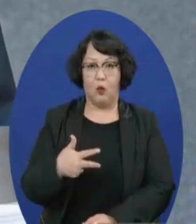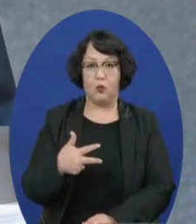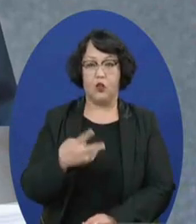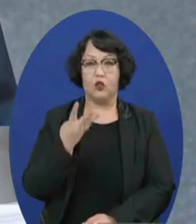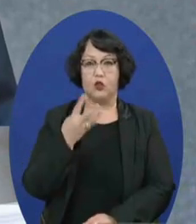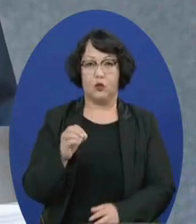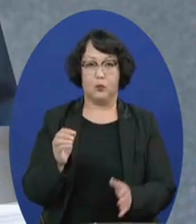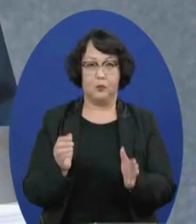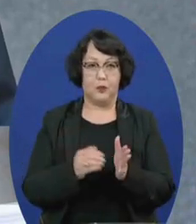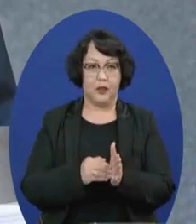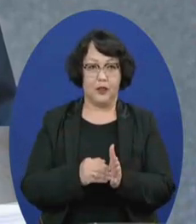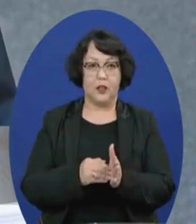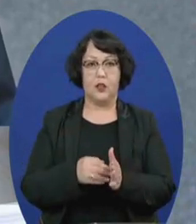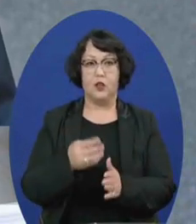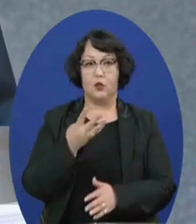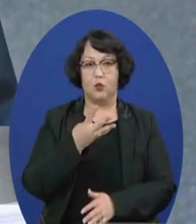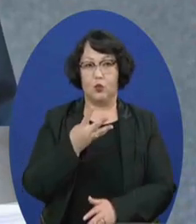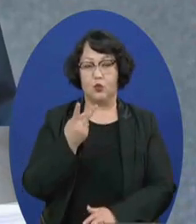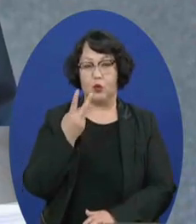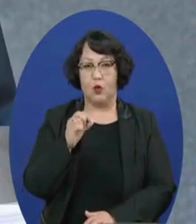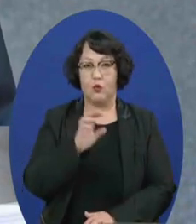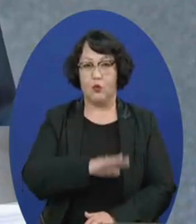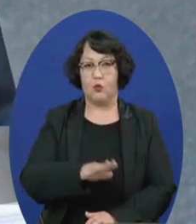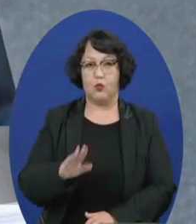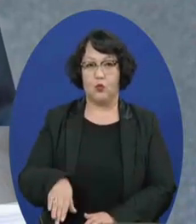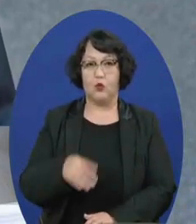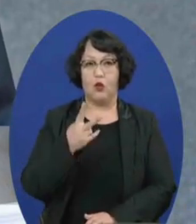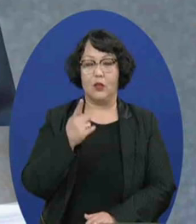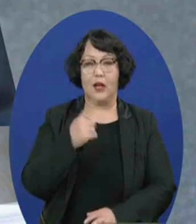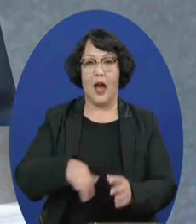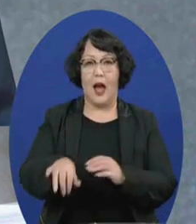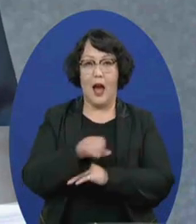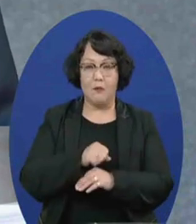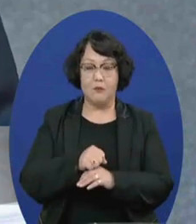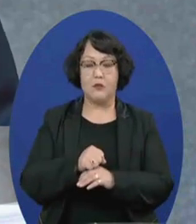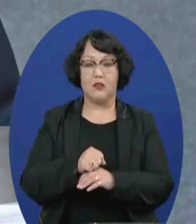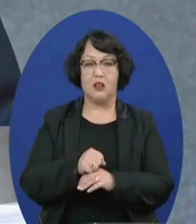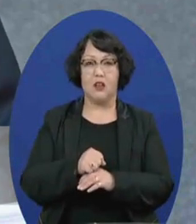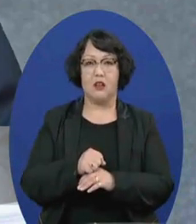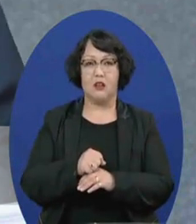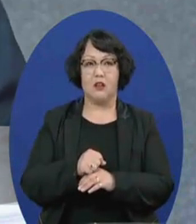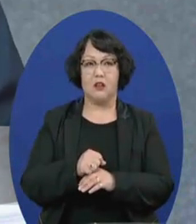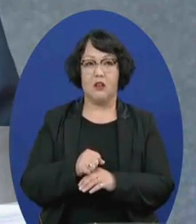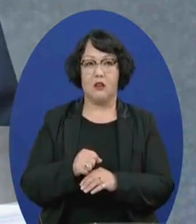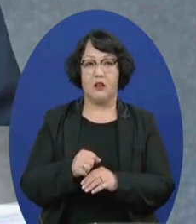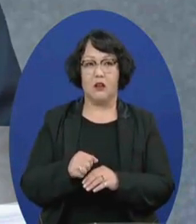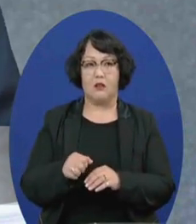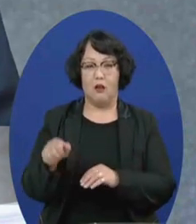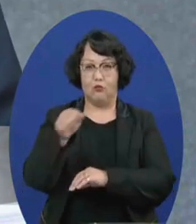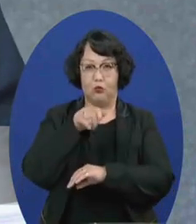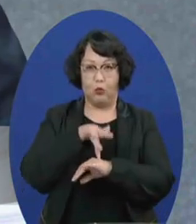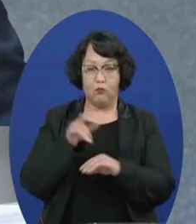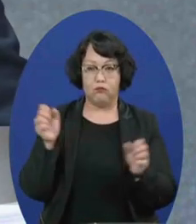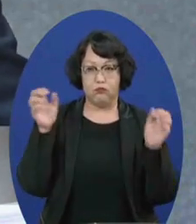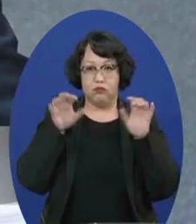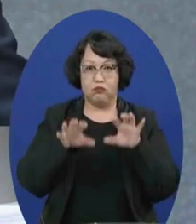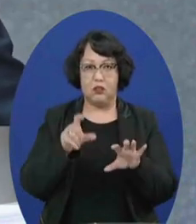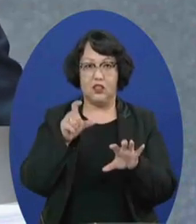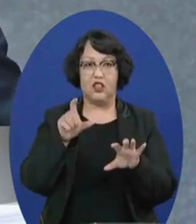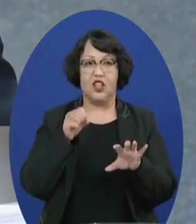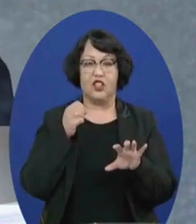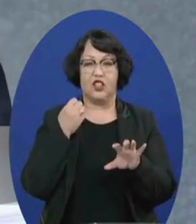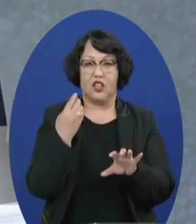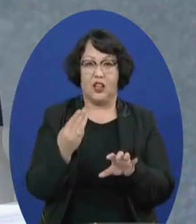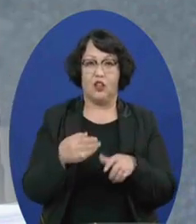энэ 40,420 хүүхдээс өнөөдөр 21 аймаг дээр хүрд ирж эсэлтийн шалгалтанд орох хөдөөгийн сумдаас орж ирэх